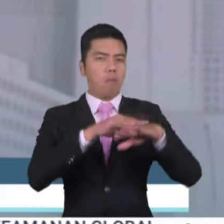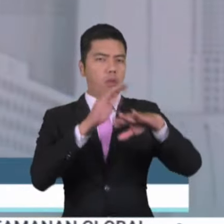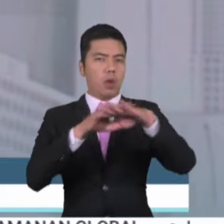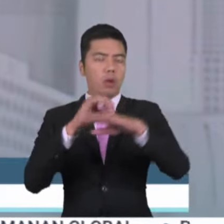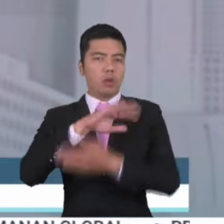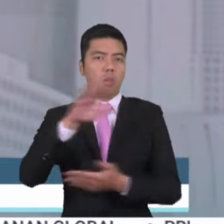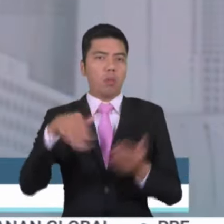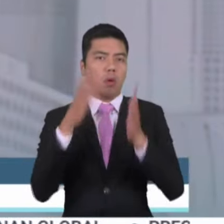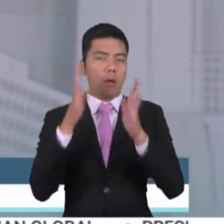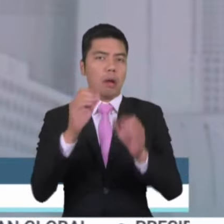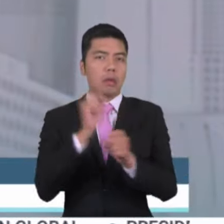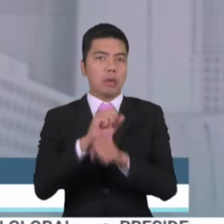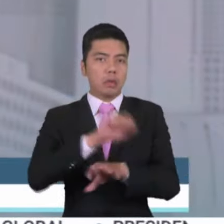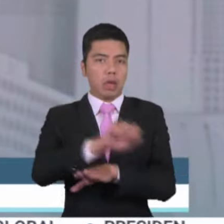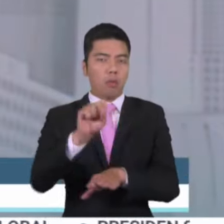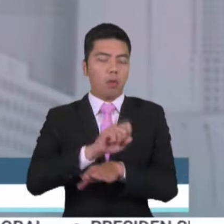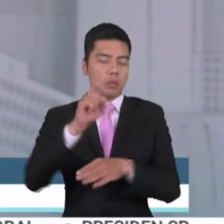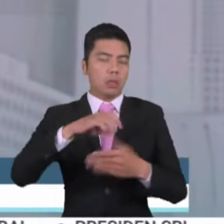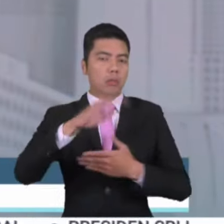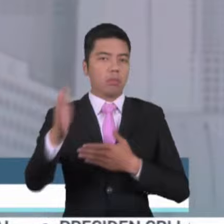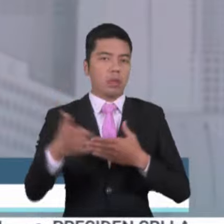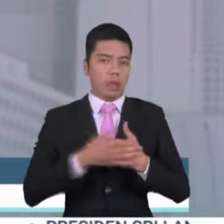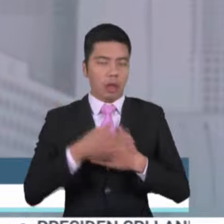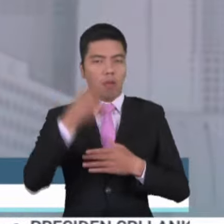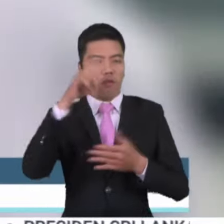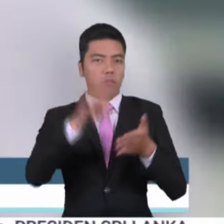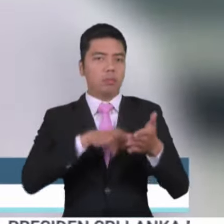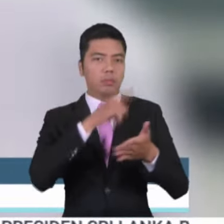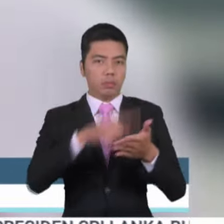Singapura pulang untuk menunaikan tanggungjawab mereka.